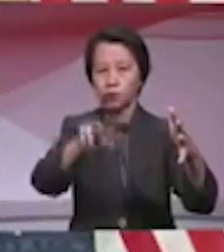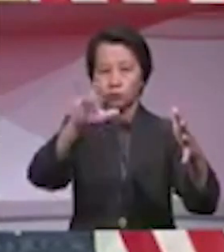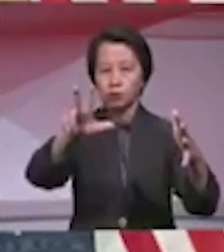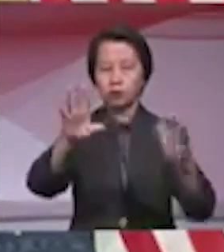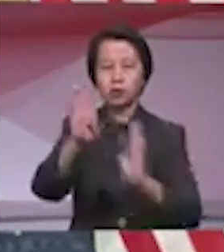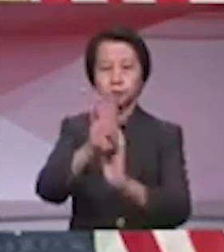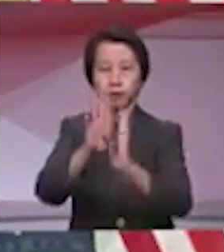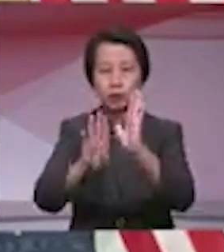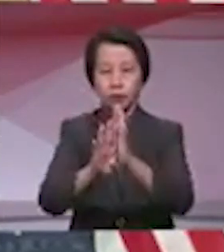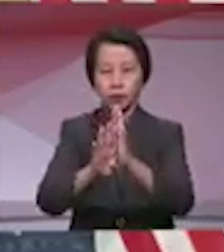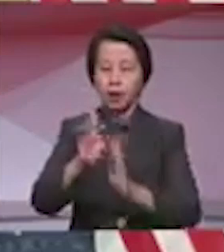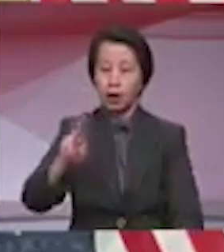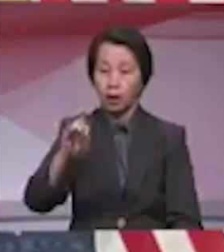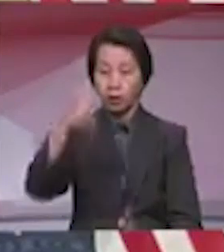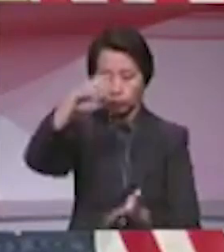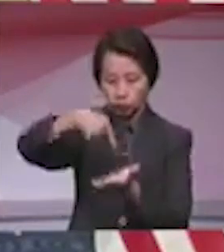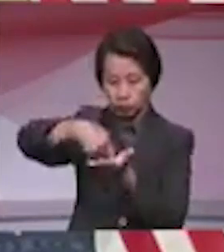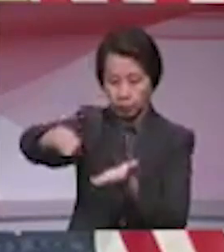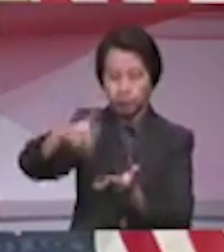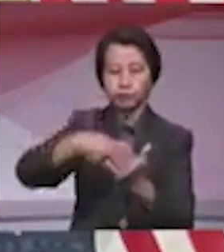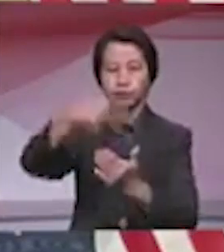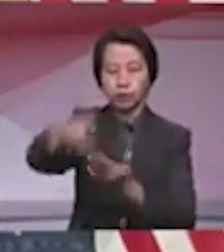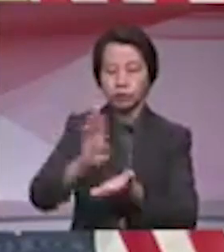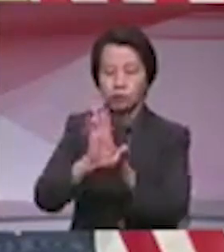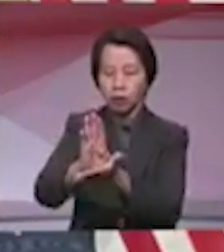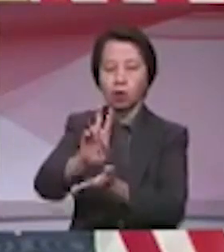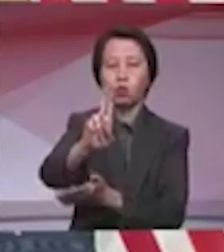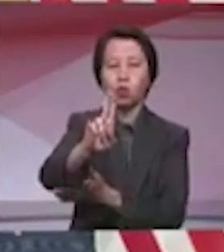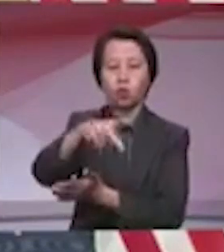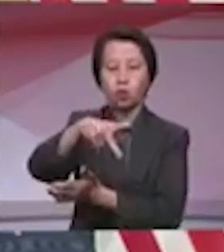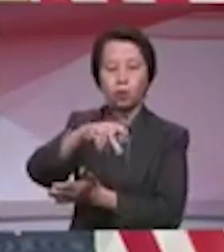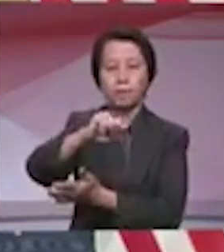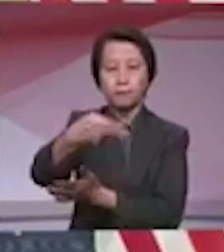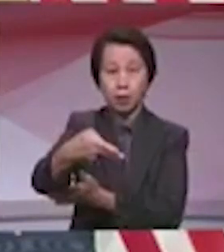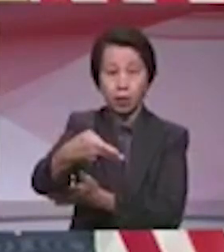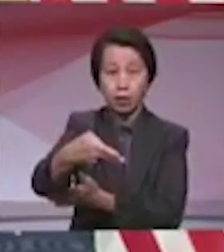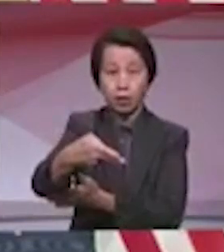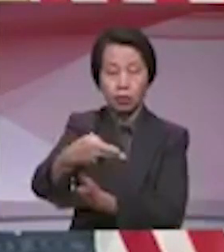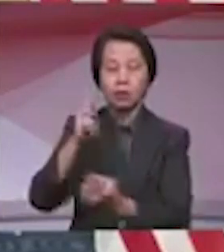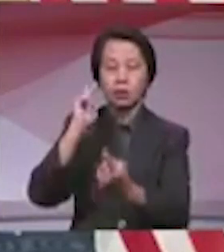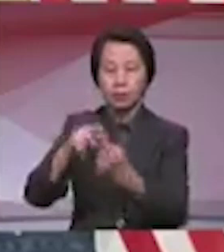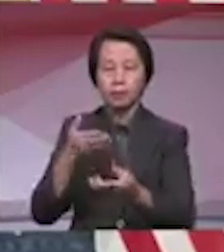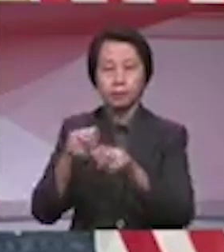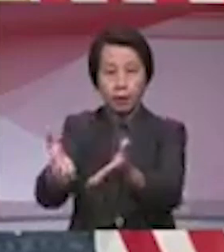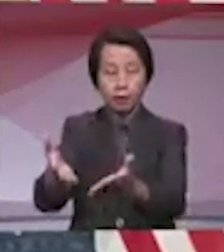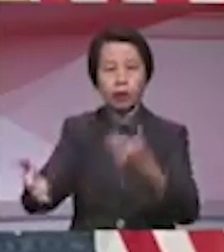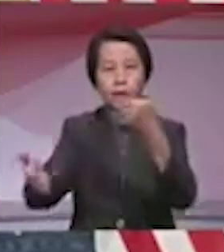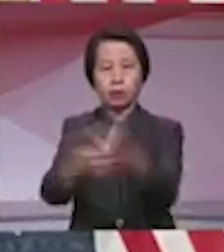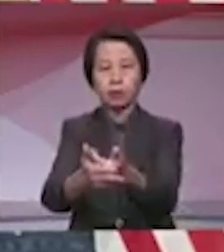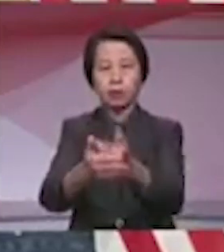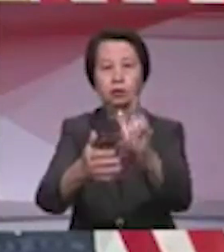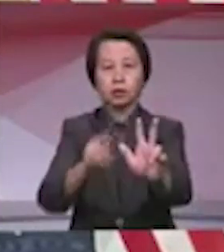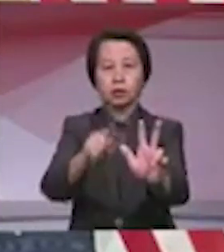bilion ringgit bagi membiayai program subsidi upah atau wage subsidy kepada sehingga